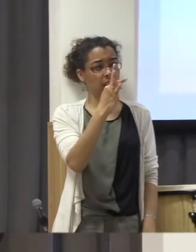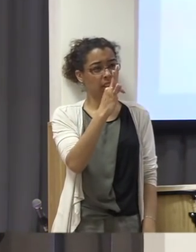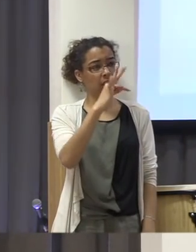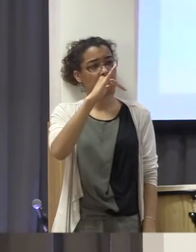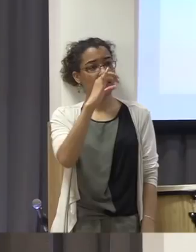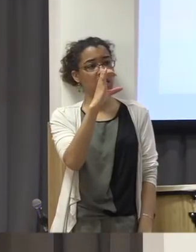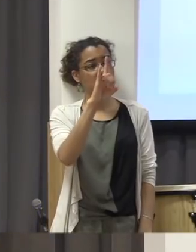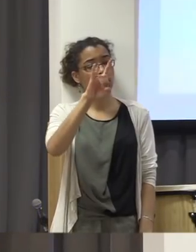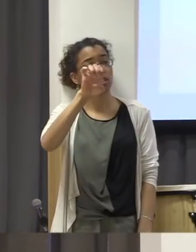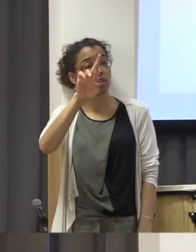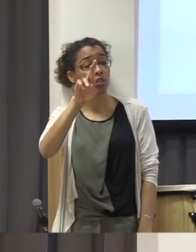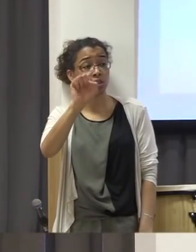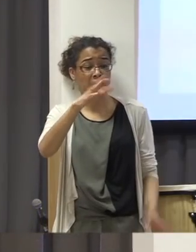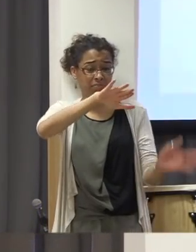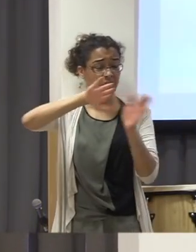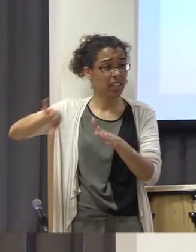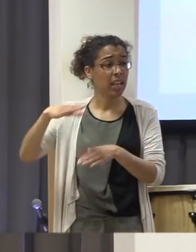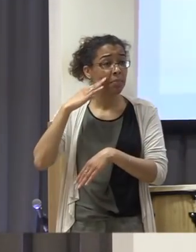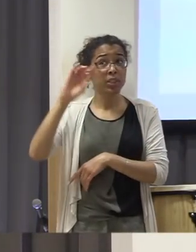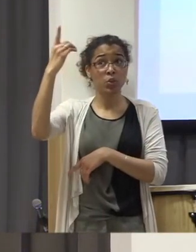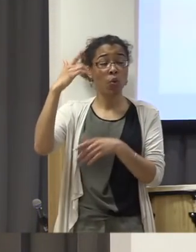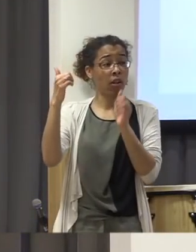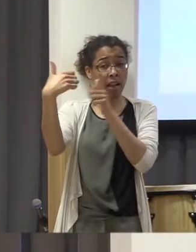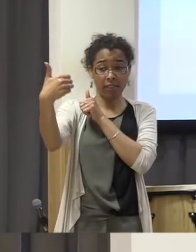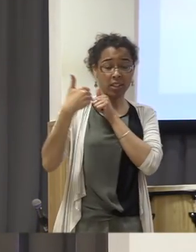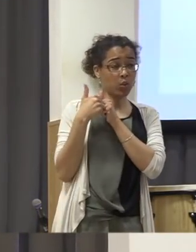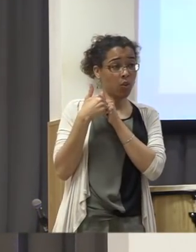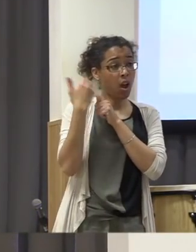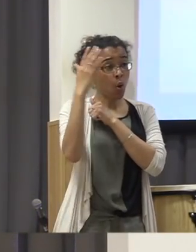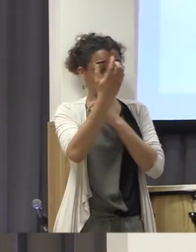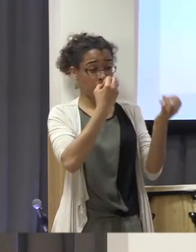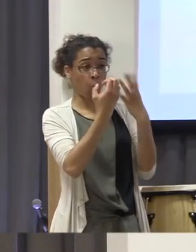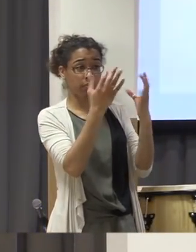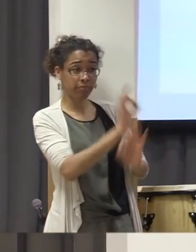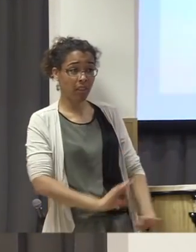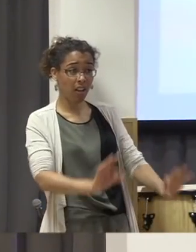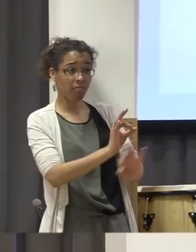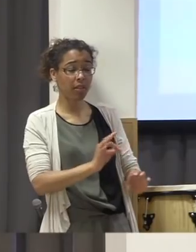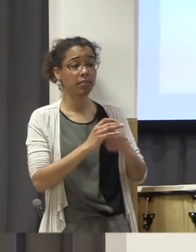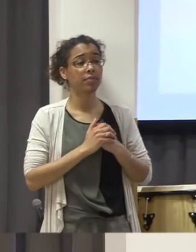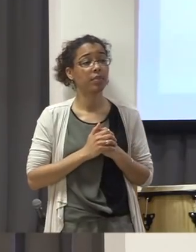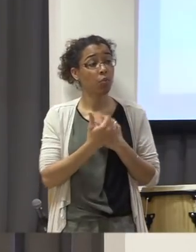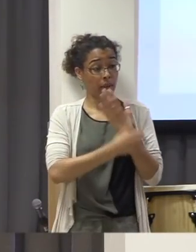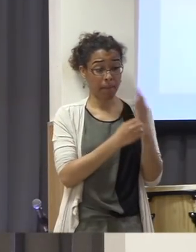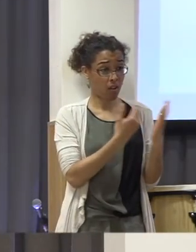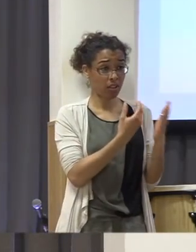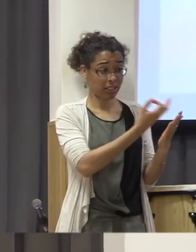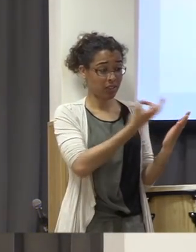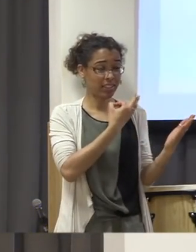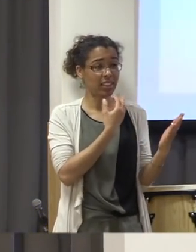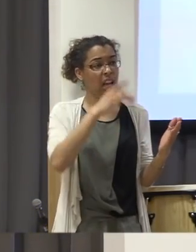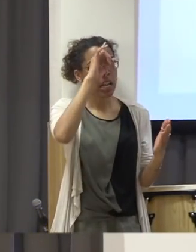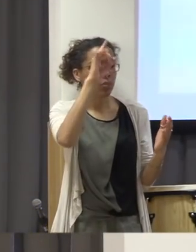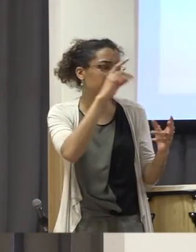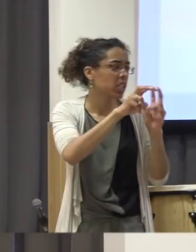est pour toi, personne ne sera contre. Parce que c'est la parole de Dieu qui dit. L'ennemi viendra, il ne te